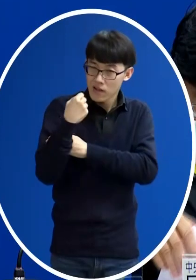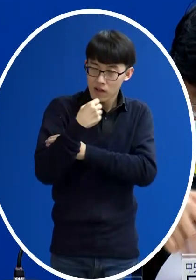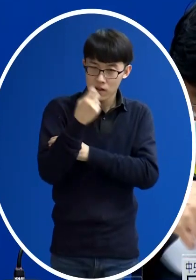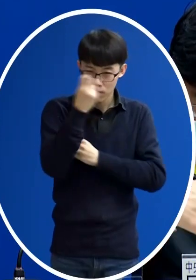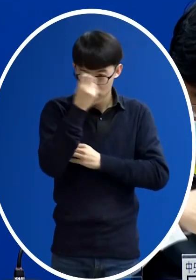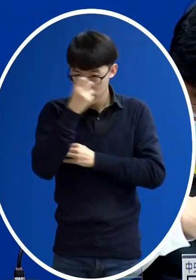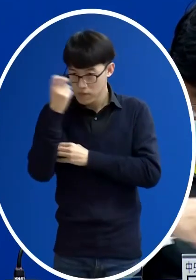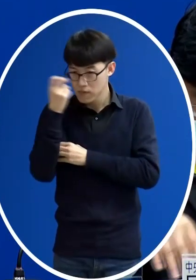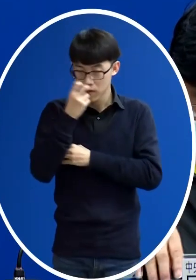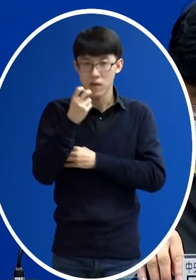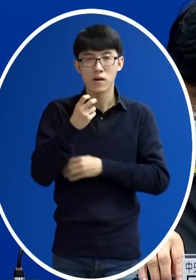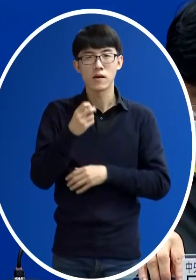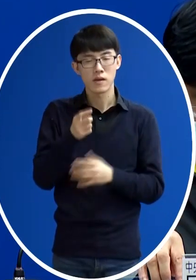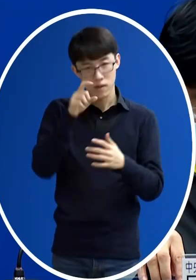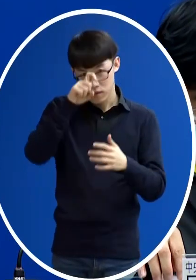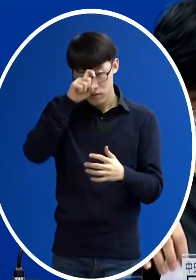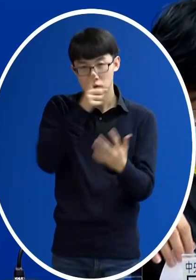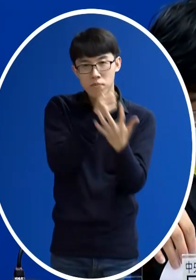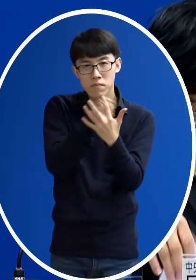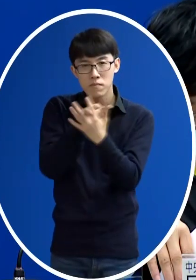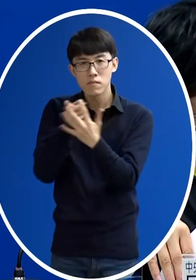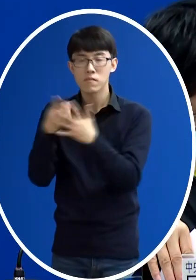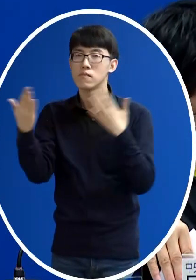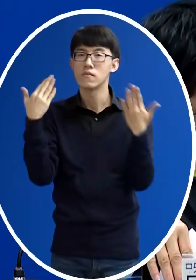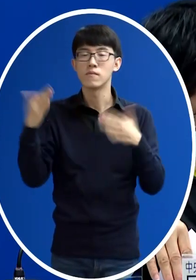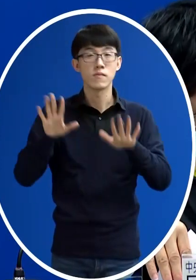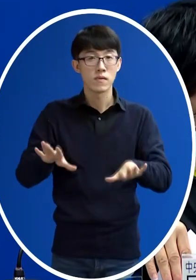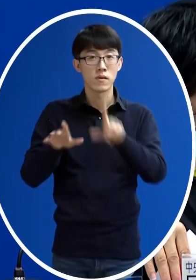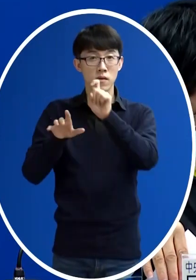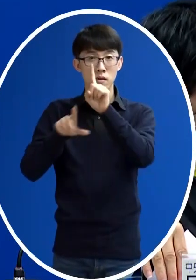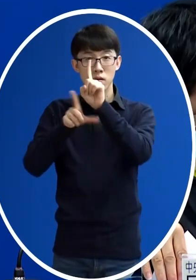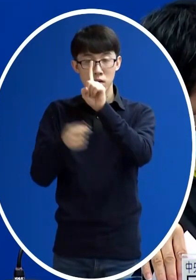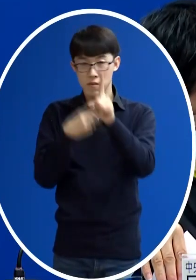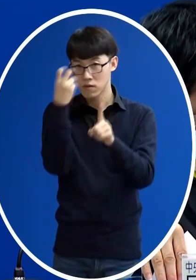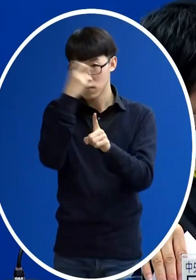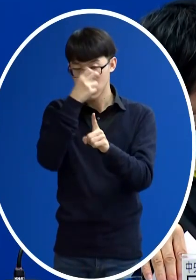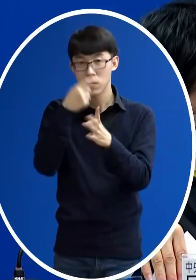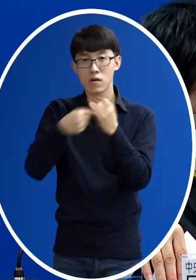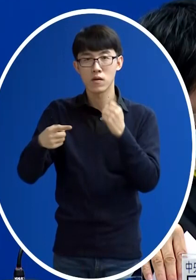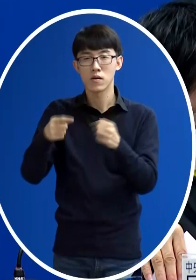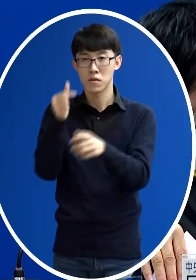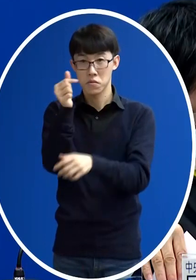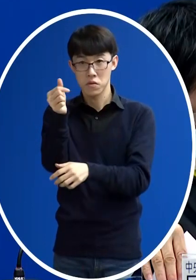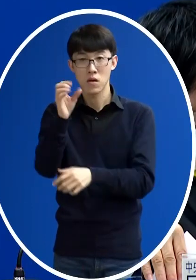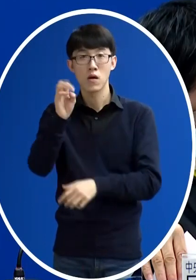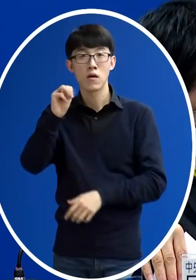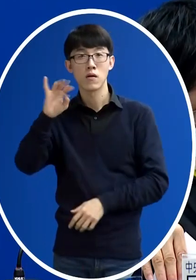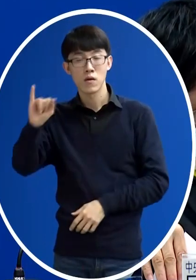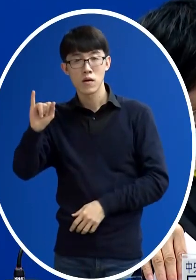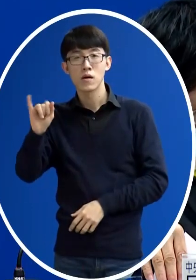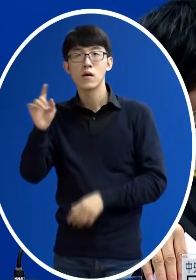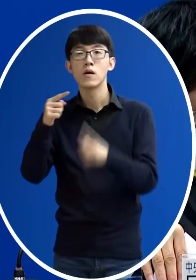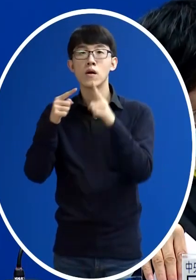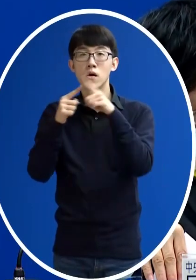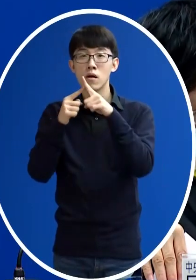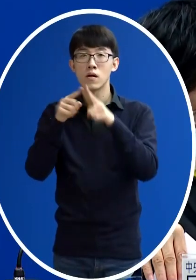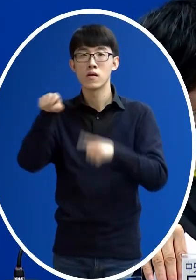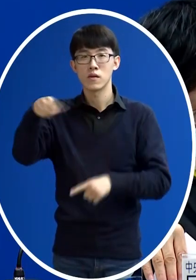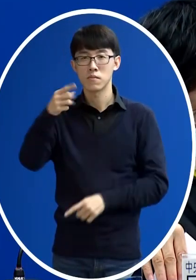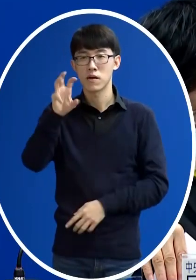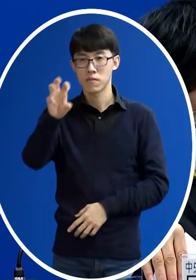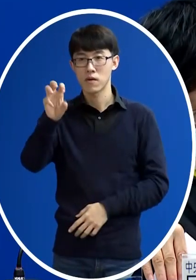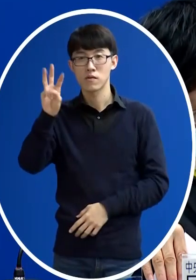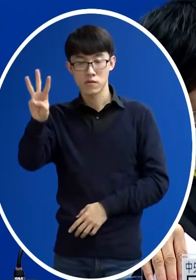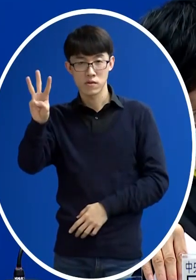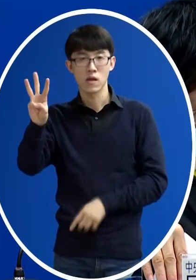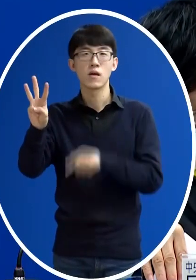有多少的 Omicron 的病例。那目前总共11月已经检出阳性的 Omicron 病例是183例哦，跟我们